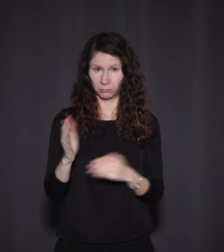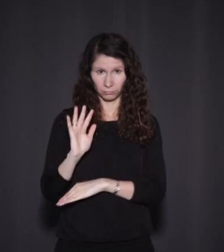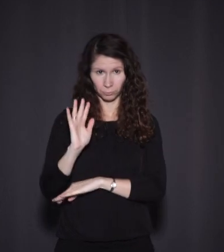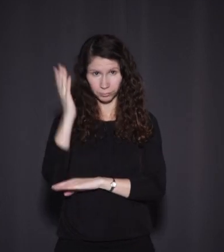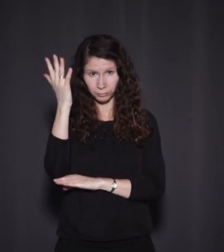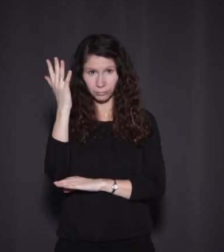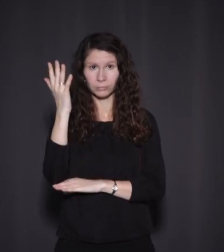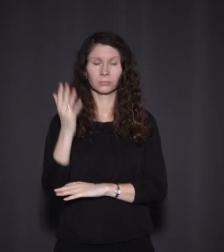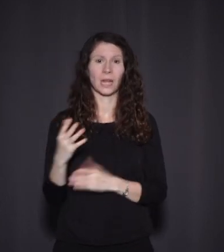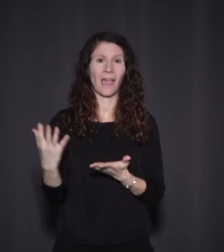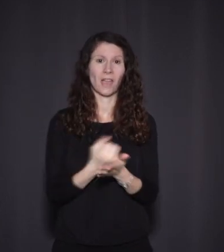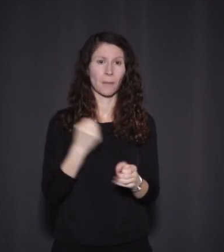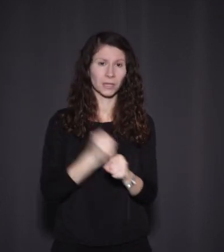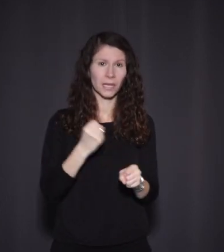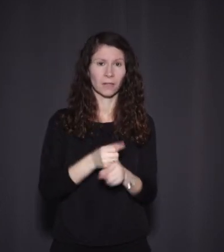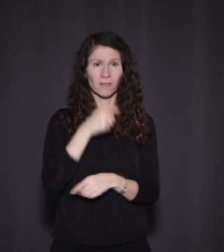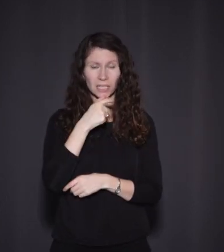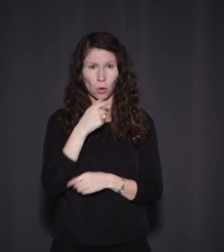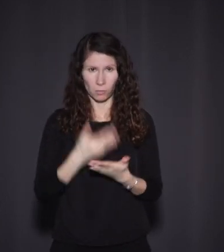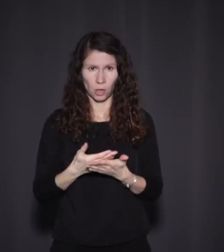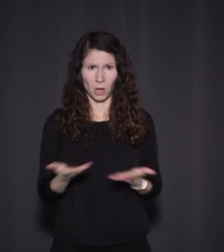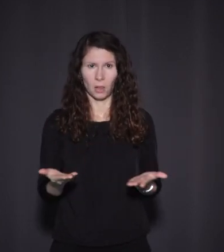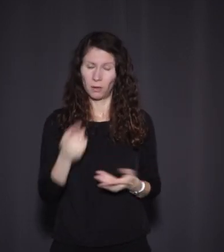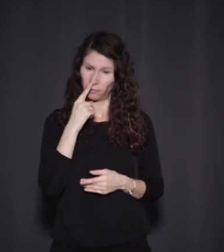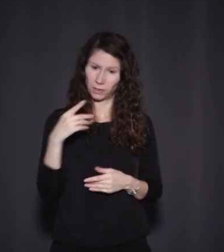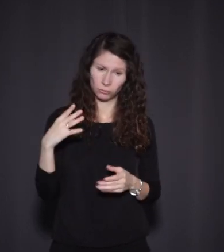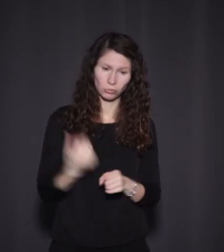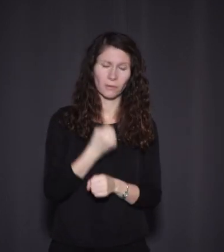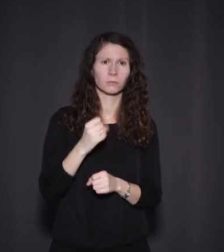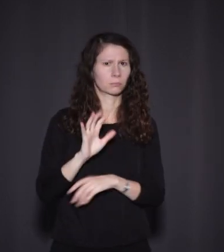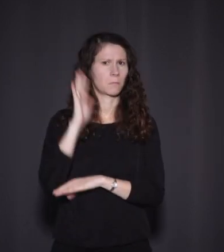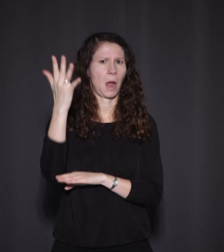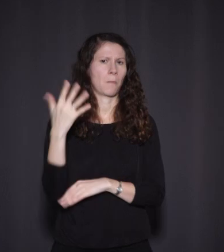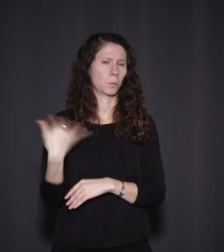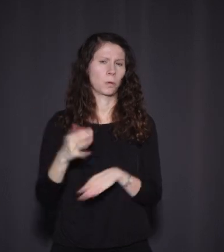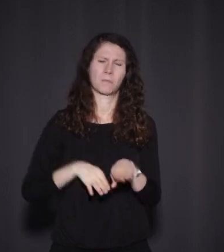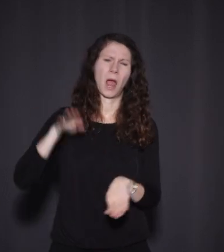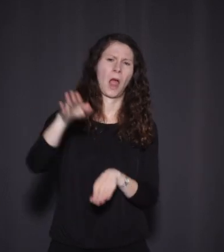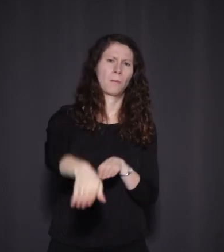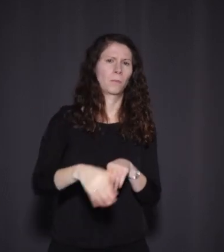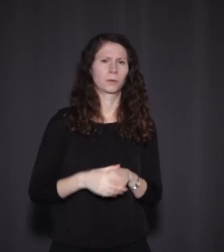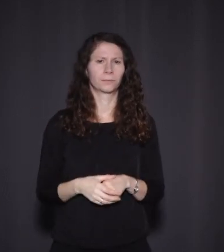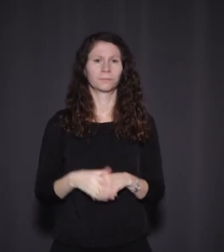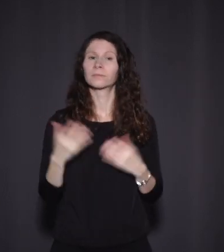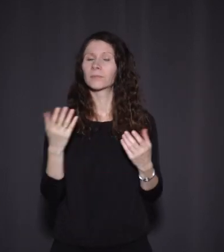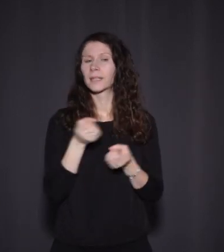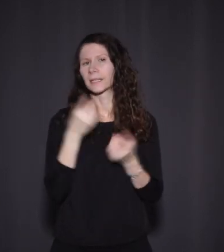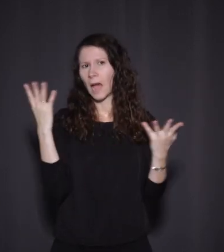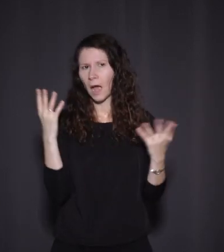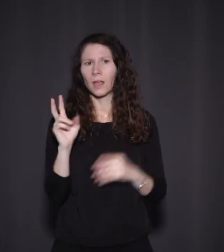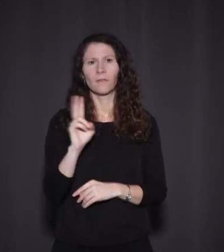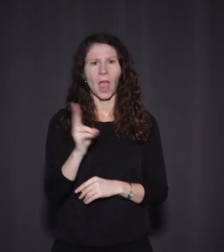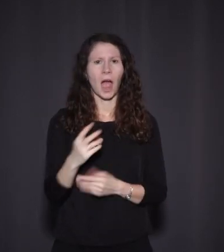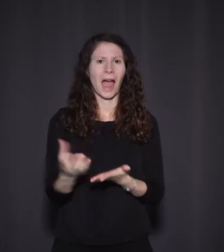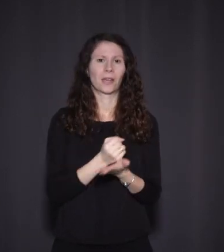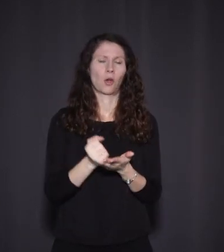würden, Erwerbstätigenversicherung, das wäre ein riesiger Schritt. Weil bei allem, was Sie sagen, natürlich kann jeder, der vergleichsweise hohe